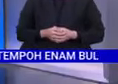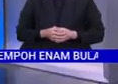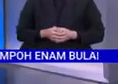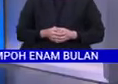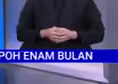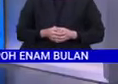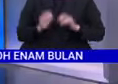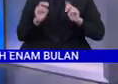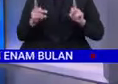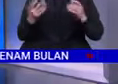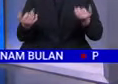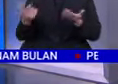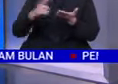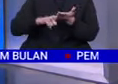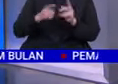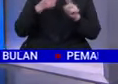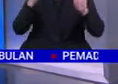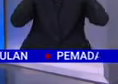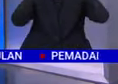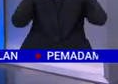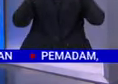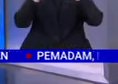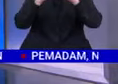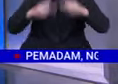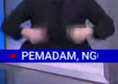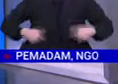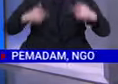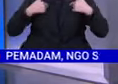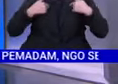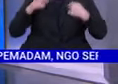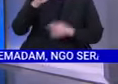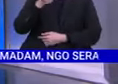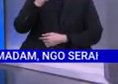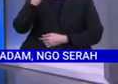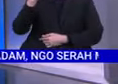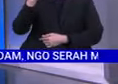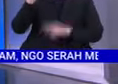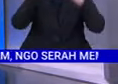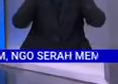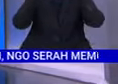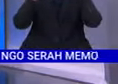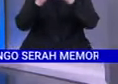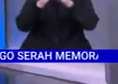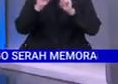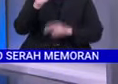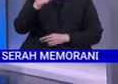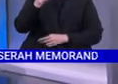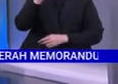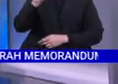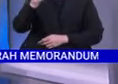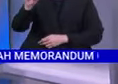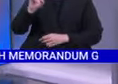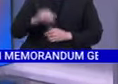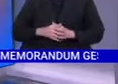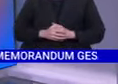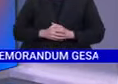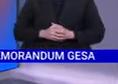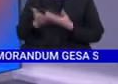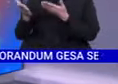Hai baik untuk perkembangan berita dari Pahang kita langsung ke studio Breath RTM di Kuantan bersama Rozi honey Abdurrahman